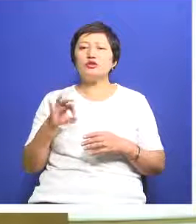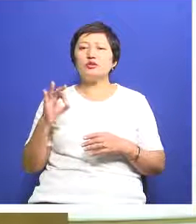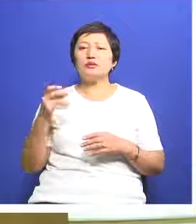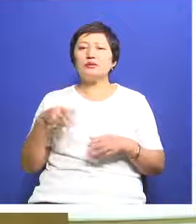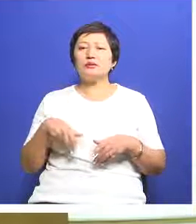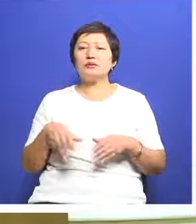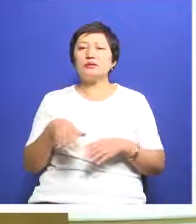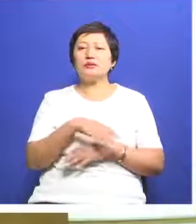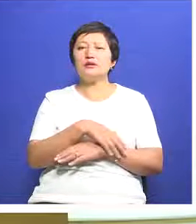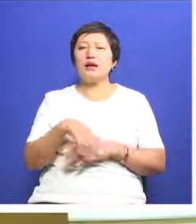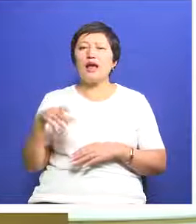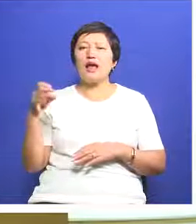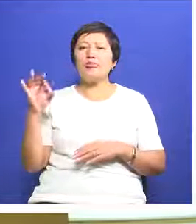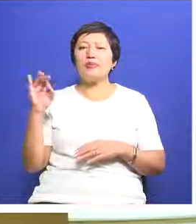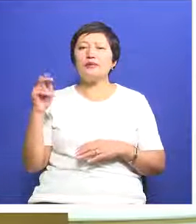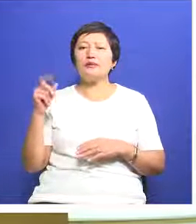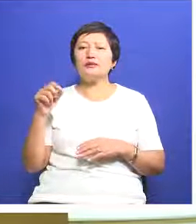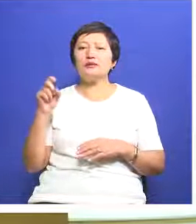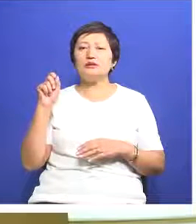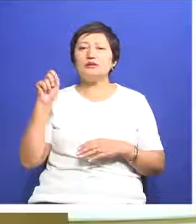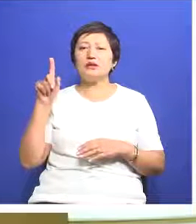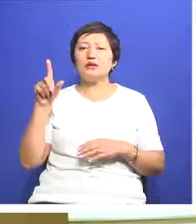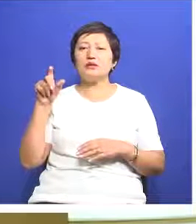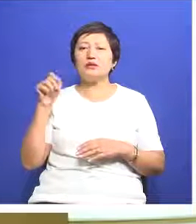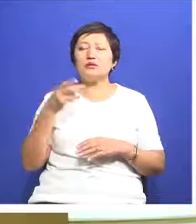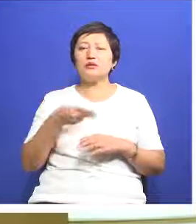көчө, Ынтымак көчөсү. Ушул жерге жарыктандыруу койгонбуз.